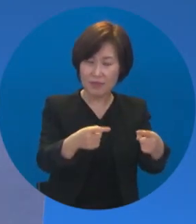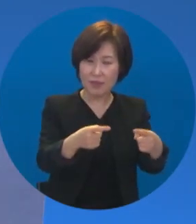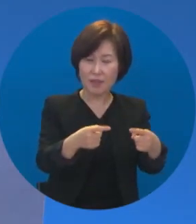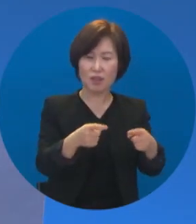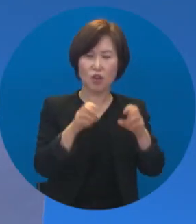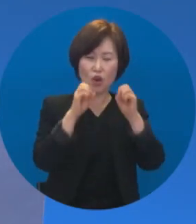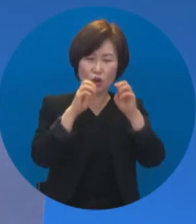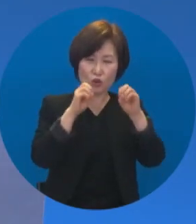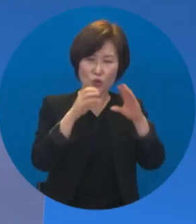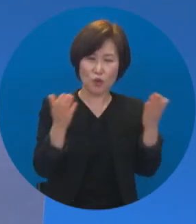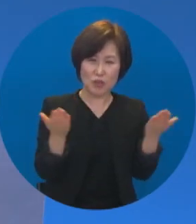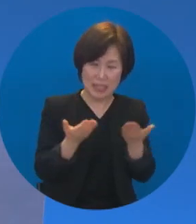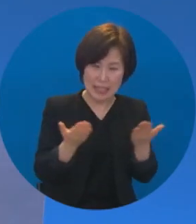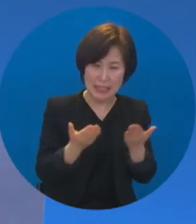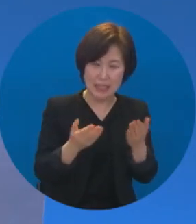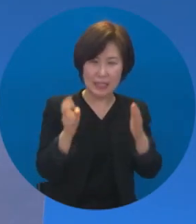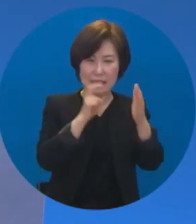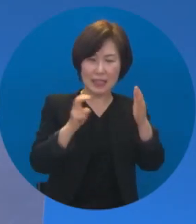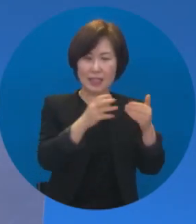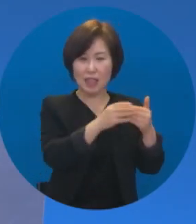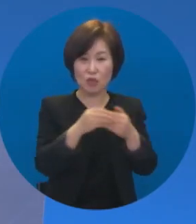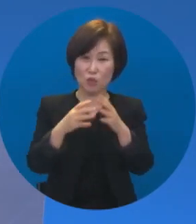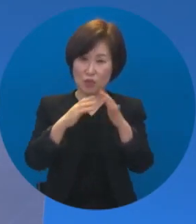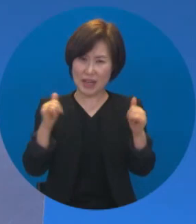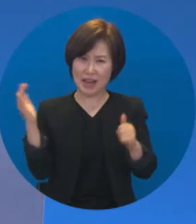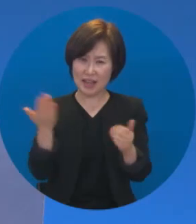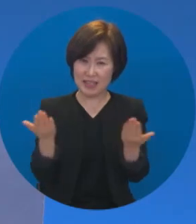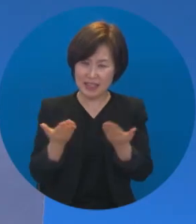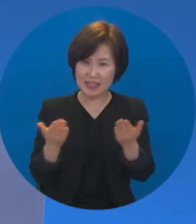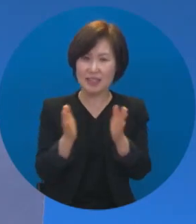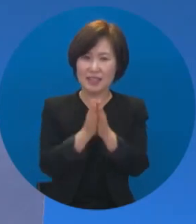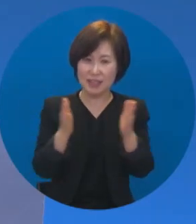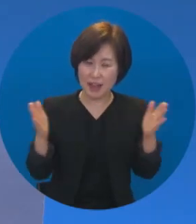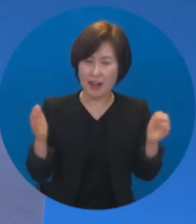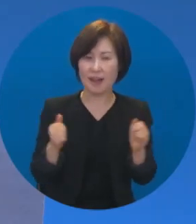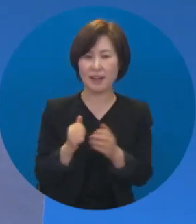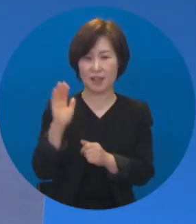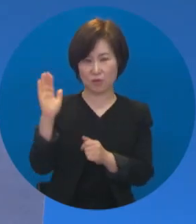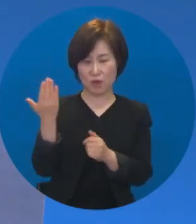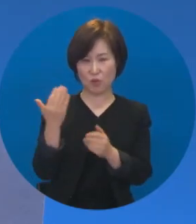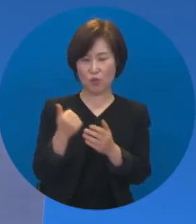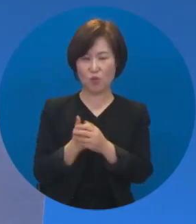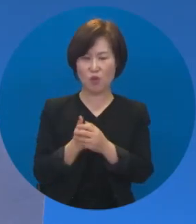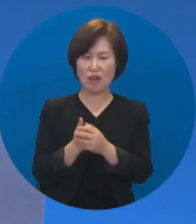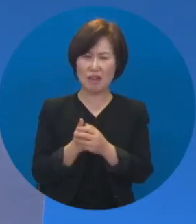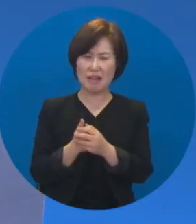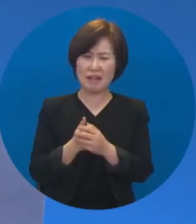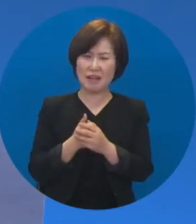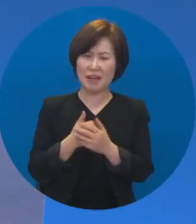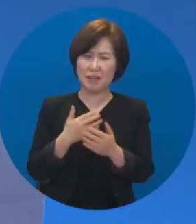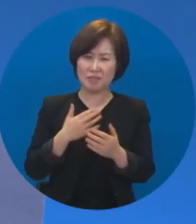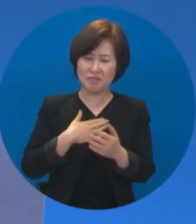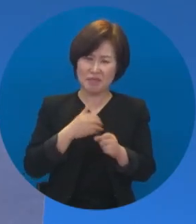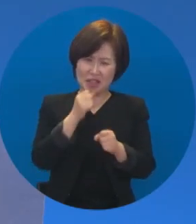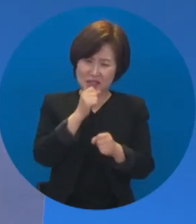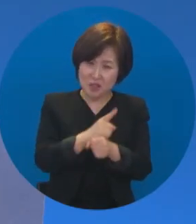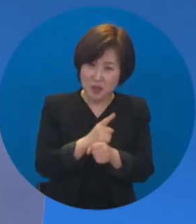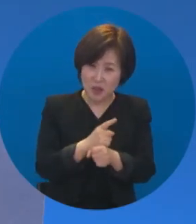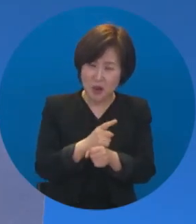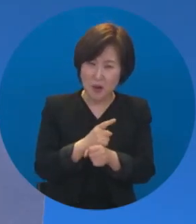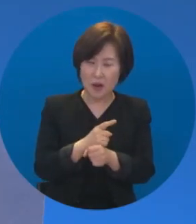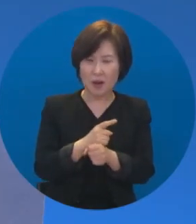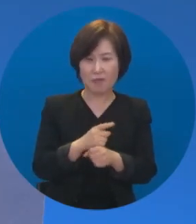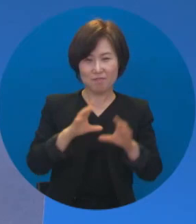찬양 사역자의 길을 걷기 시작했고 불안정한 나에게 안정감을 주고 모난 부분들을 동그랗게